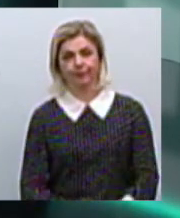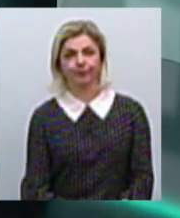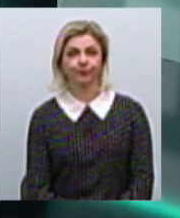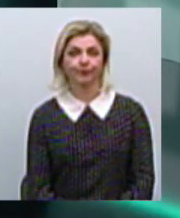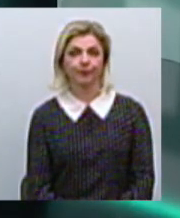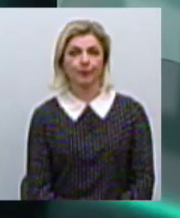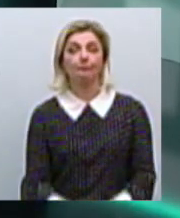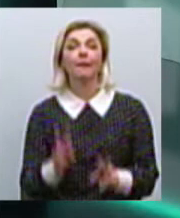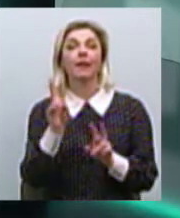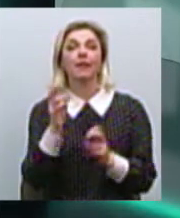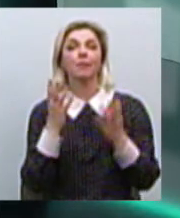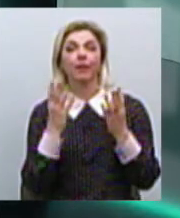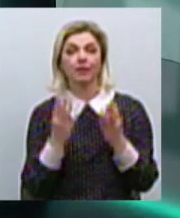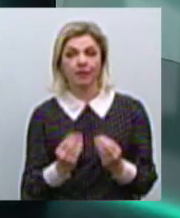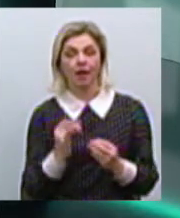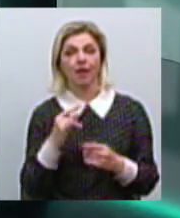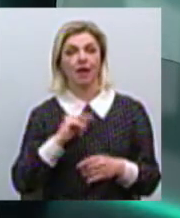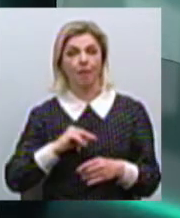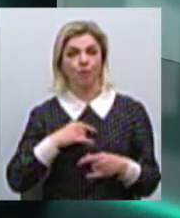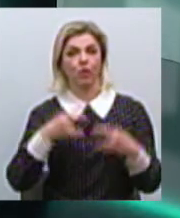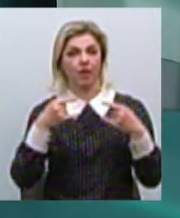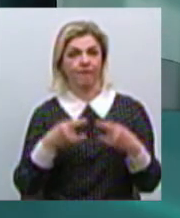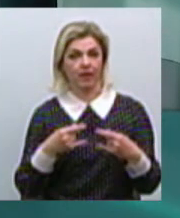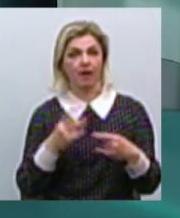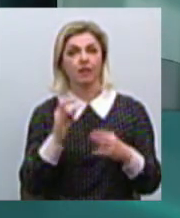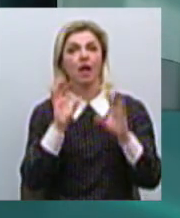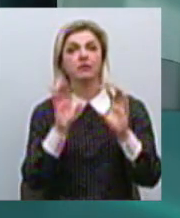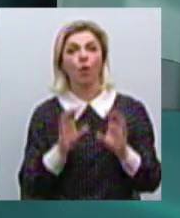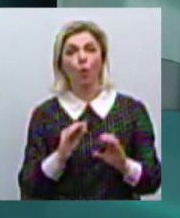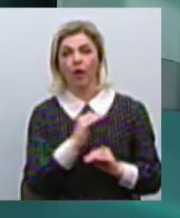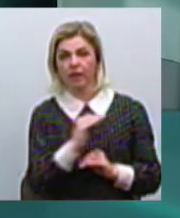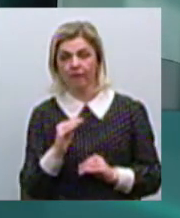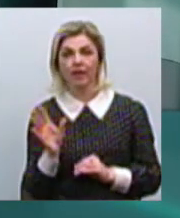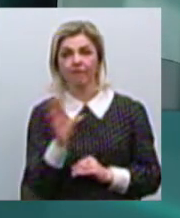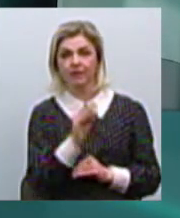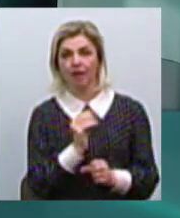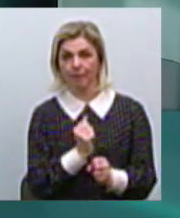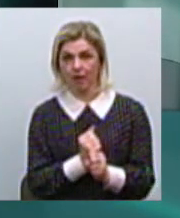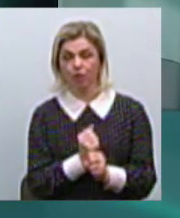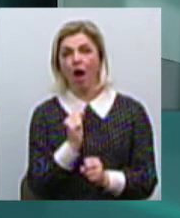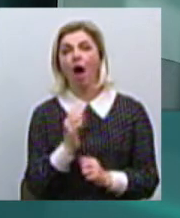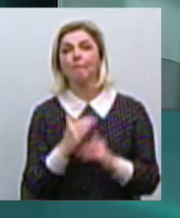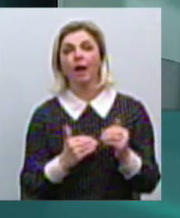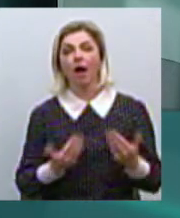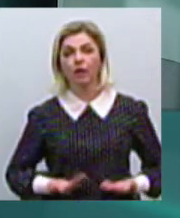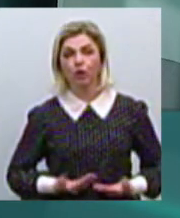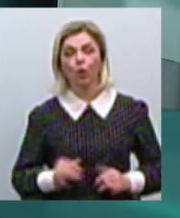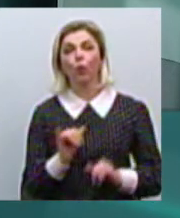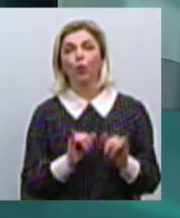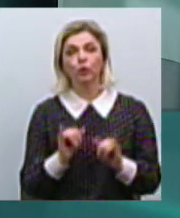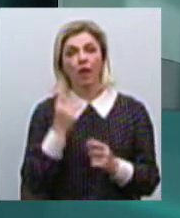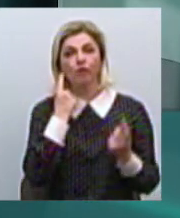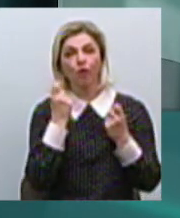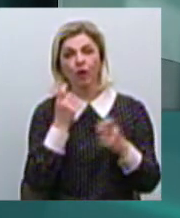Нагадую, це тема дня, ми працюємо в прямому ефірі. Отже, на законодавчому рівні все працює, а на практиці куди йдуть дані і хто